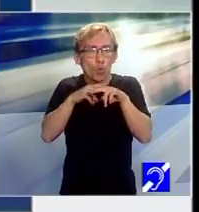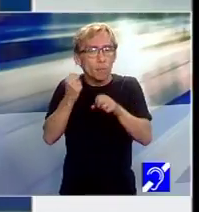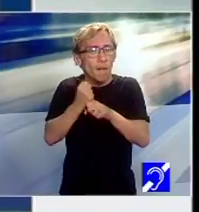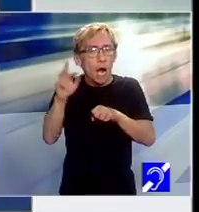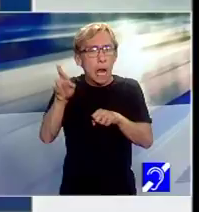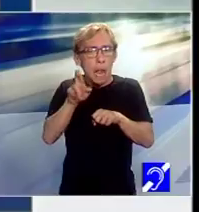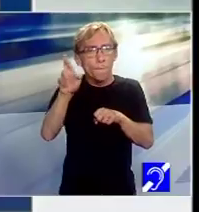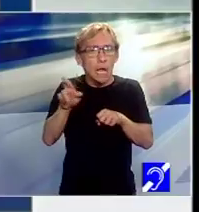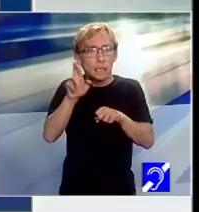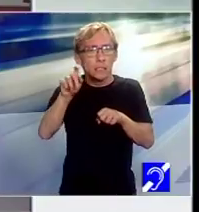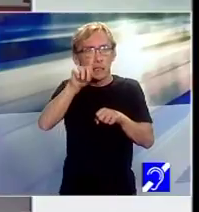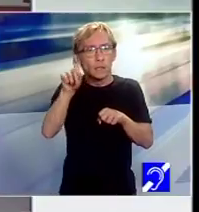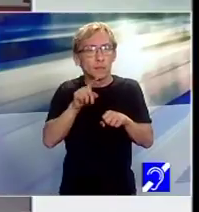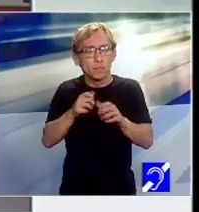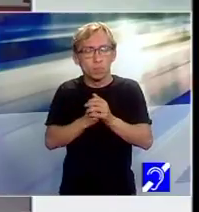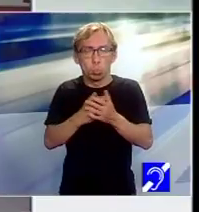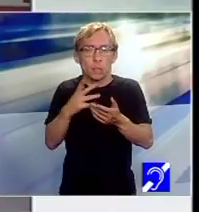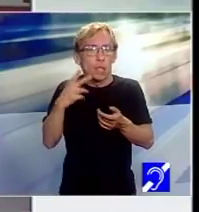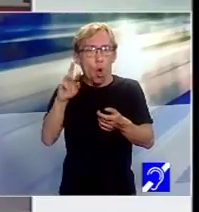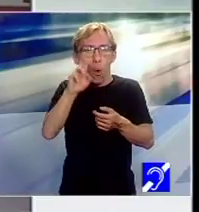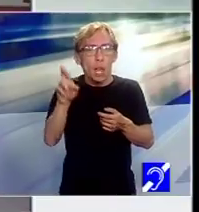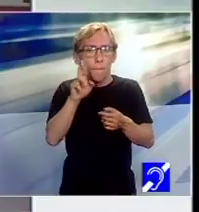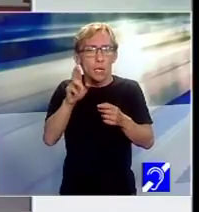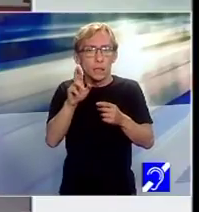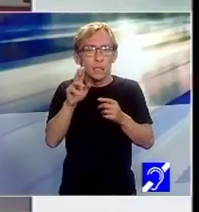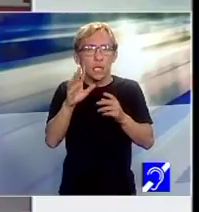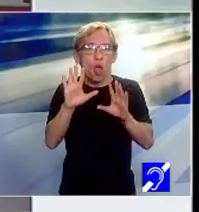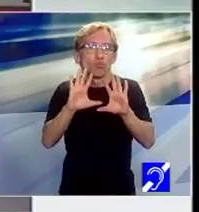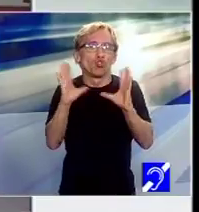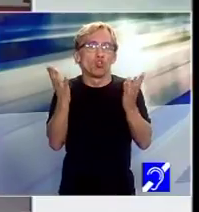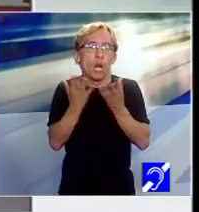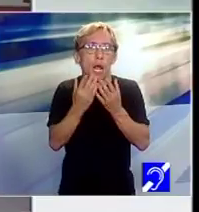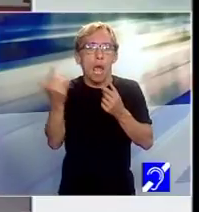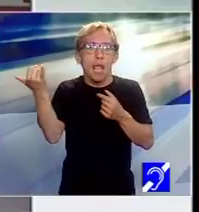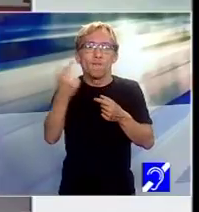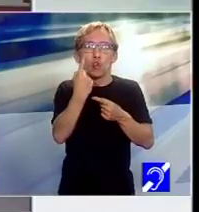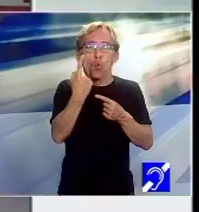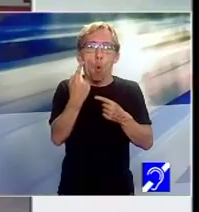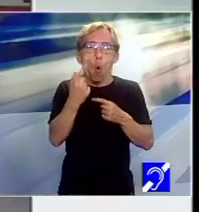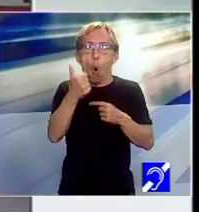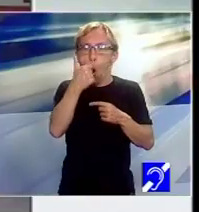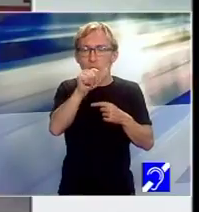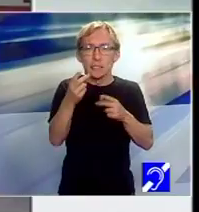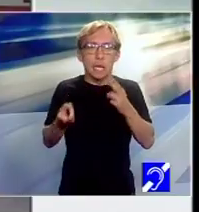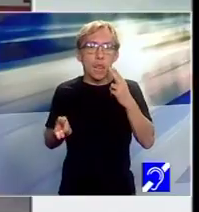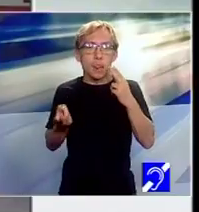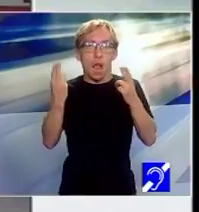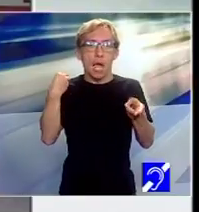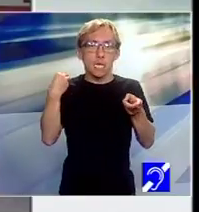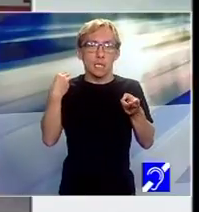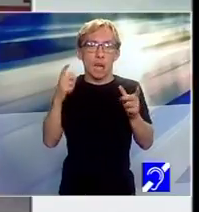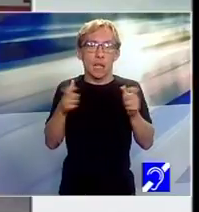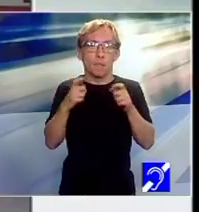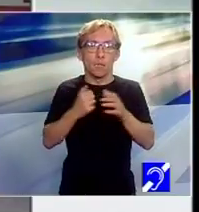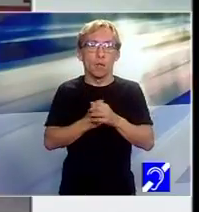acesta. Va fi doar repetiția generală, pentru că ei vin cu o zi înainte și vor participa la repetiția generală. Bine, noi